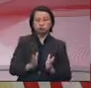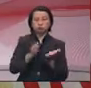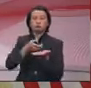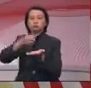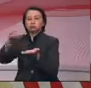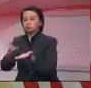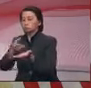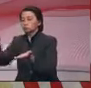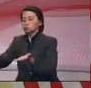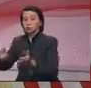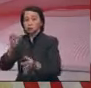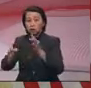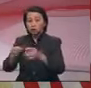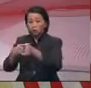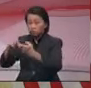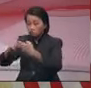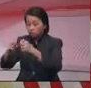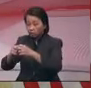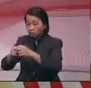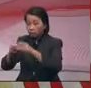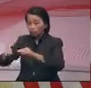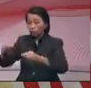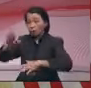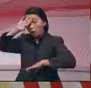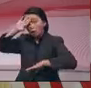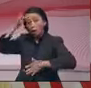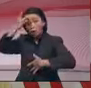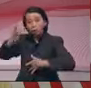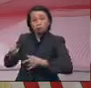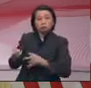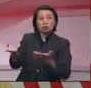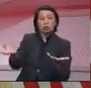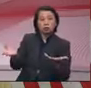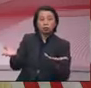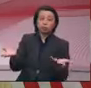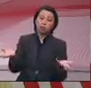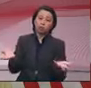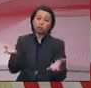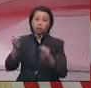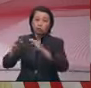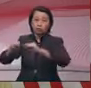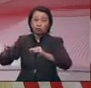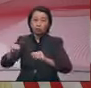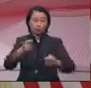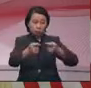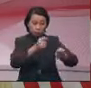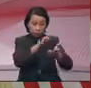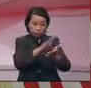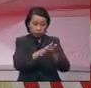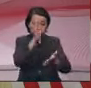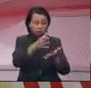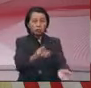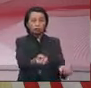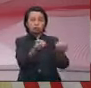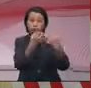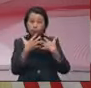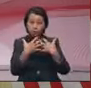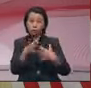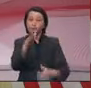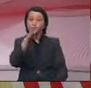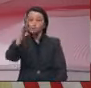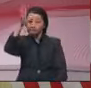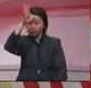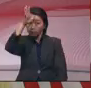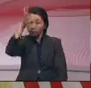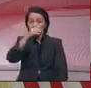Sekiranya terdapat murid yang bergejala, kita pihak pentadbiran sekolah akan memaklumkan kepada ibu bapa